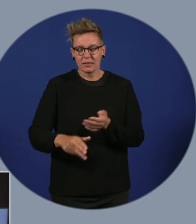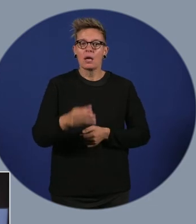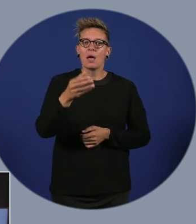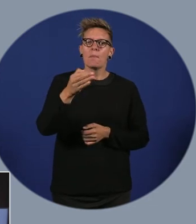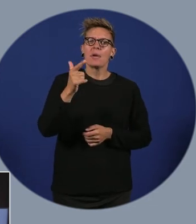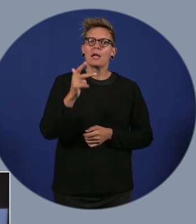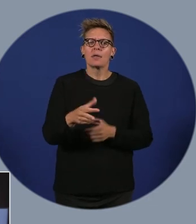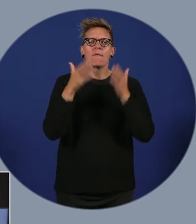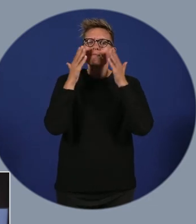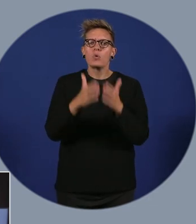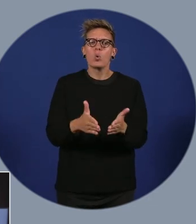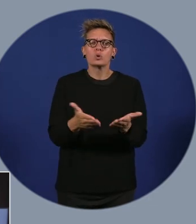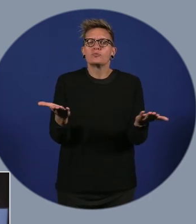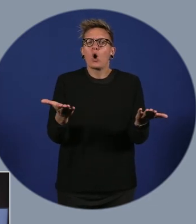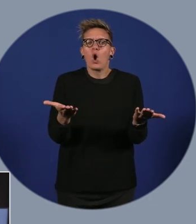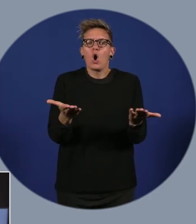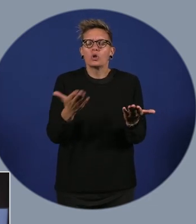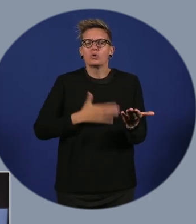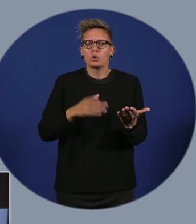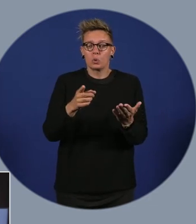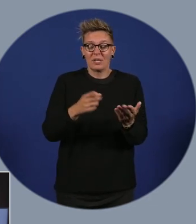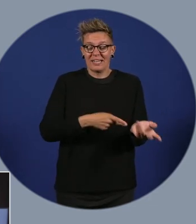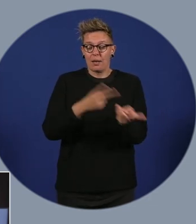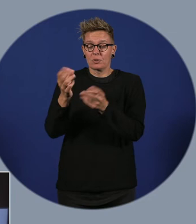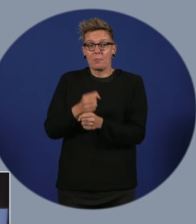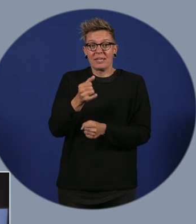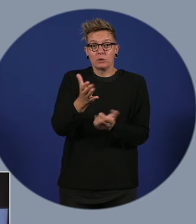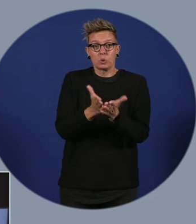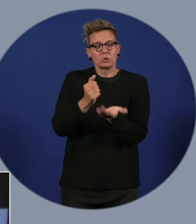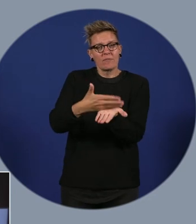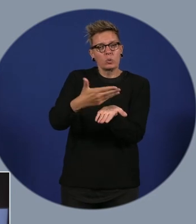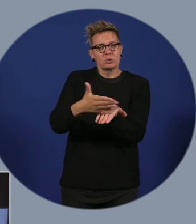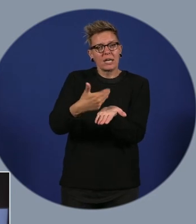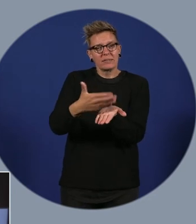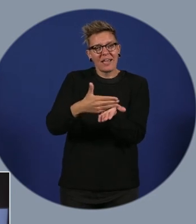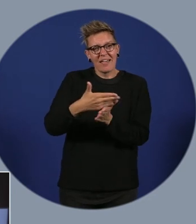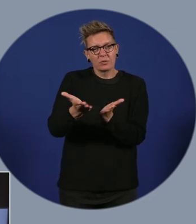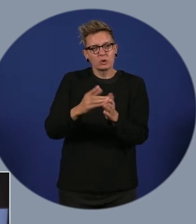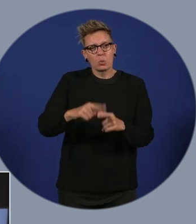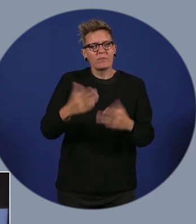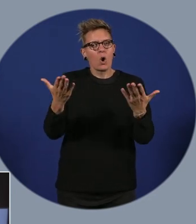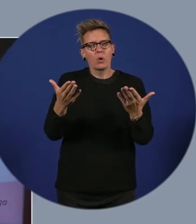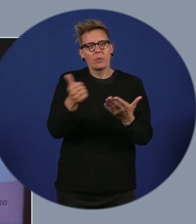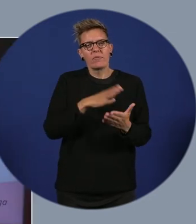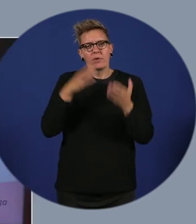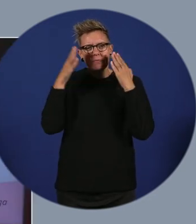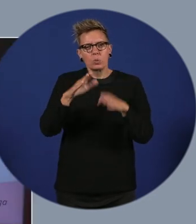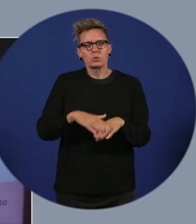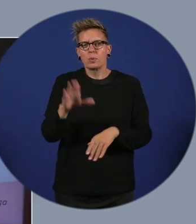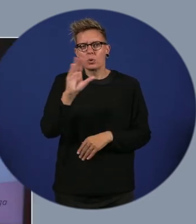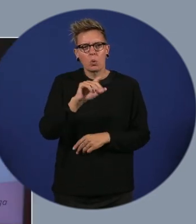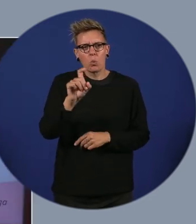du att fokus borde vara på för att se till att det demokratiska arbetet i skolorna fortsätter även efter ett skolval?